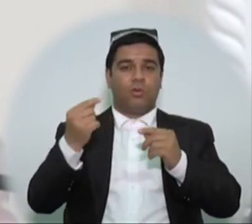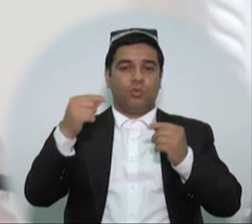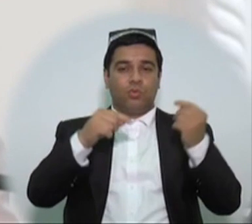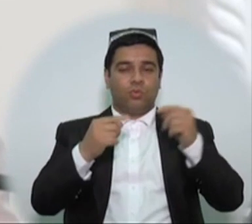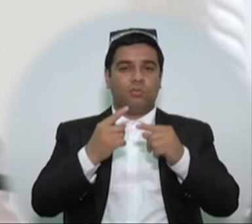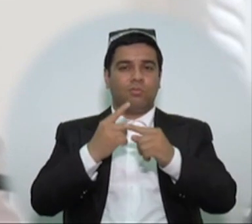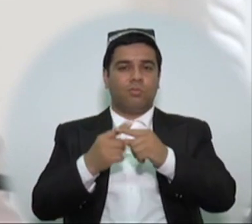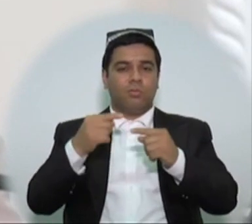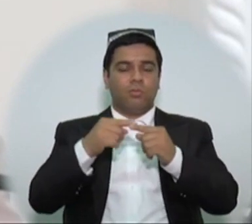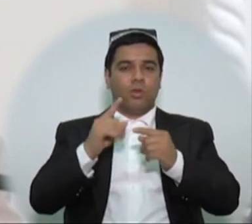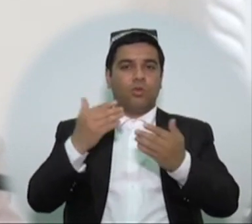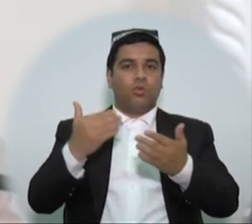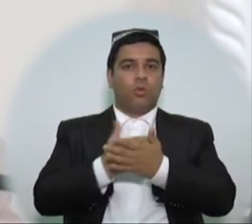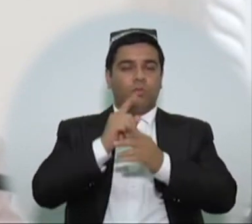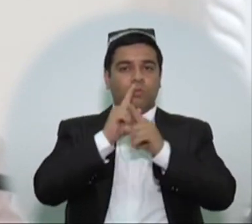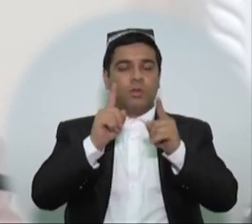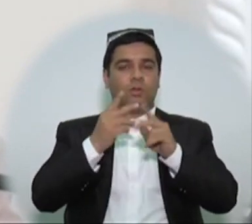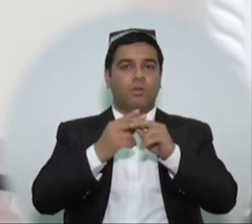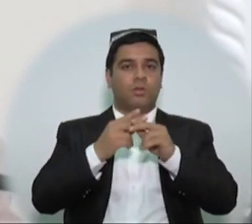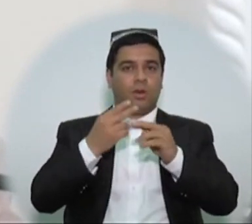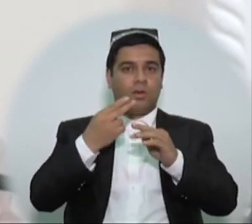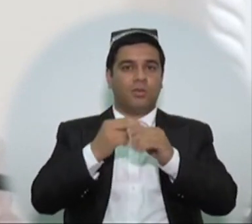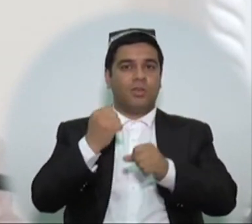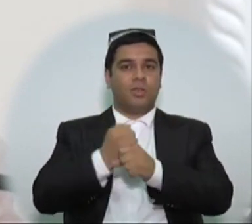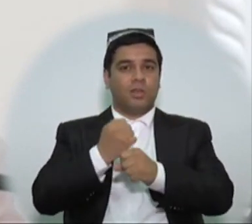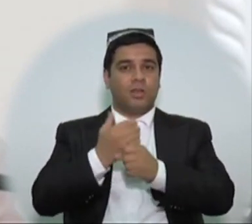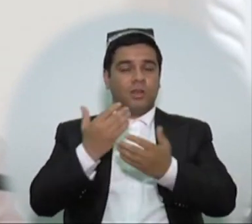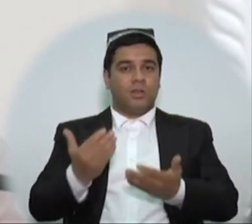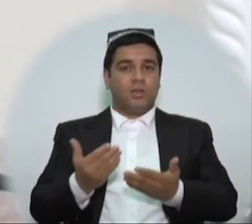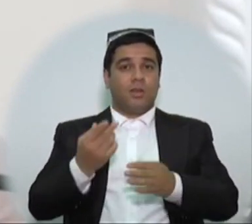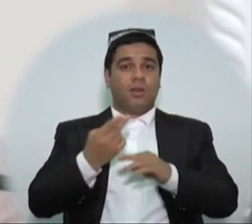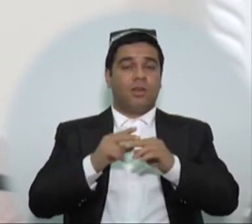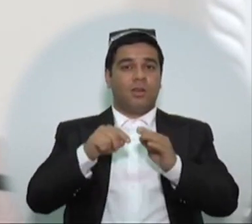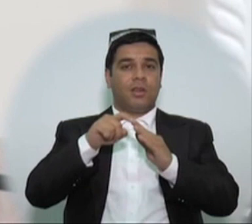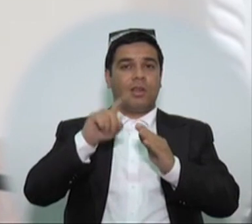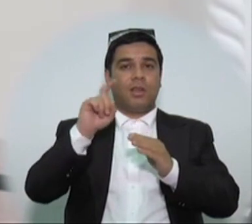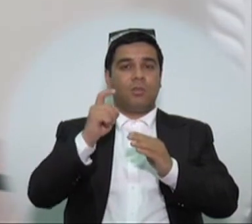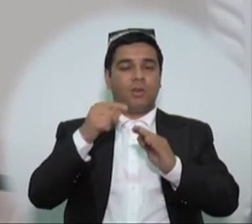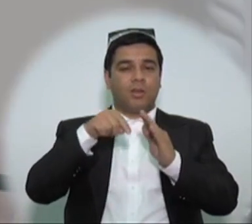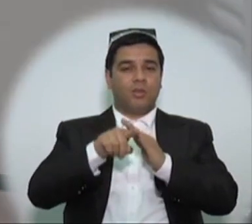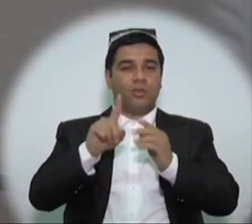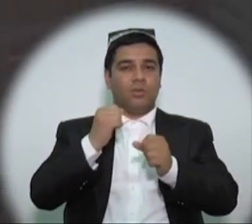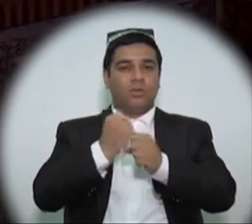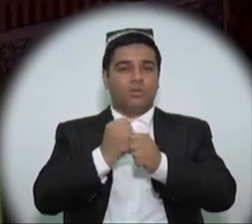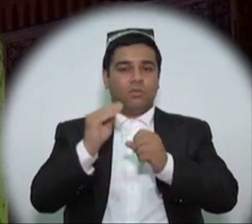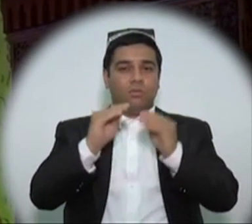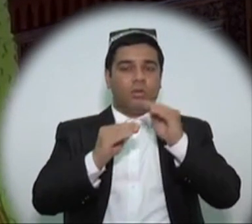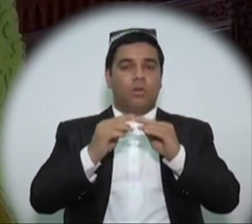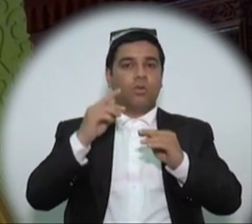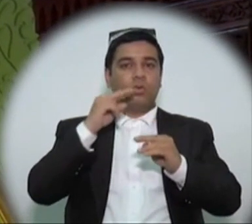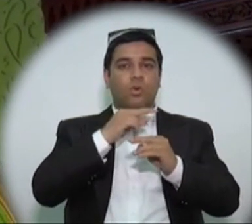bir-birlariga aralashtirib, yangi moddalar shakllantirish, o'sha kimyoviy uslubni qo'llab,